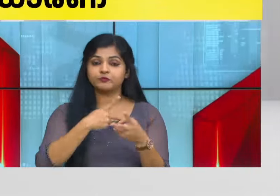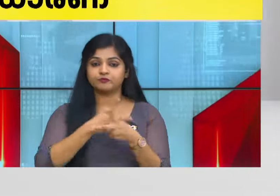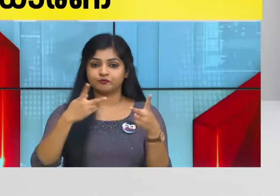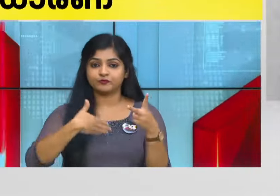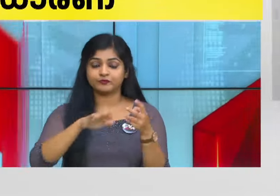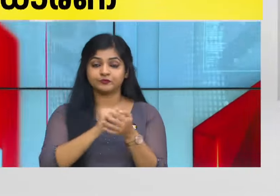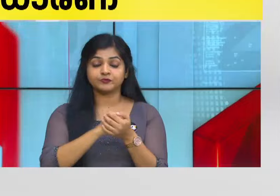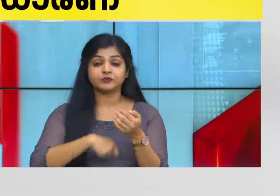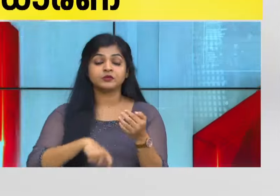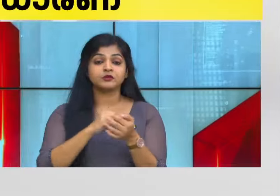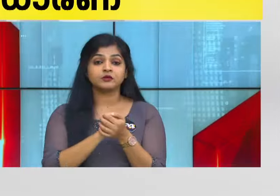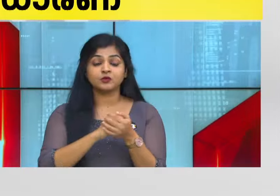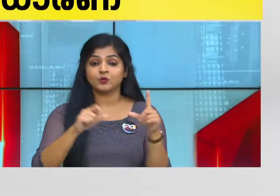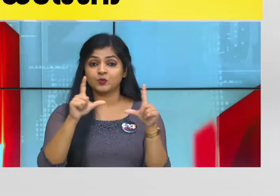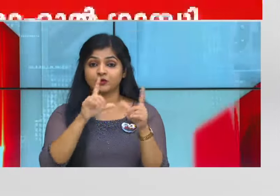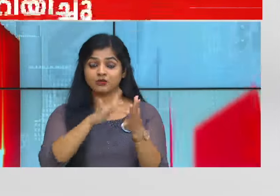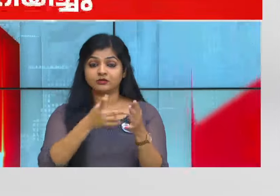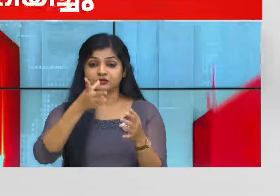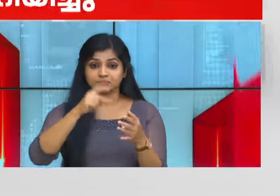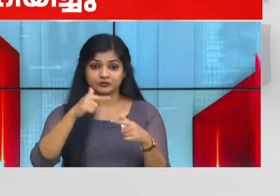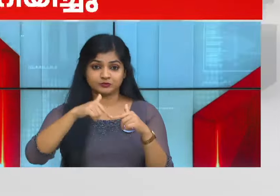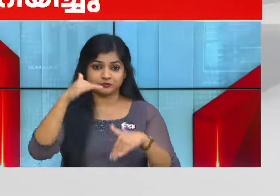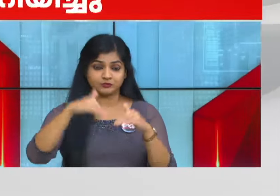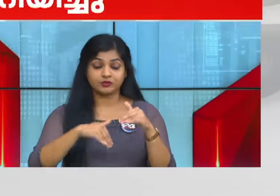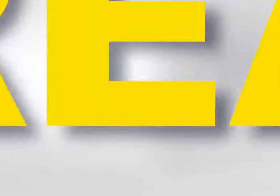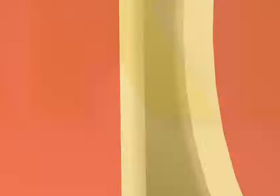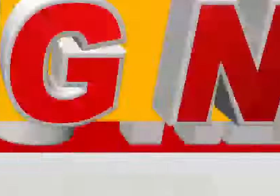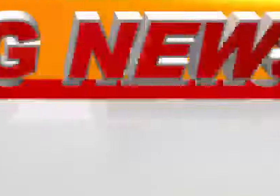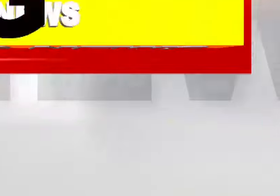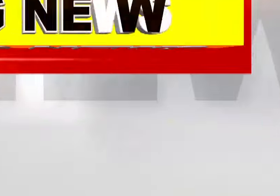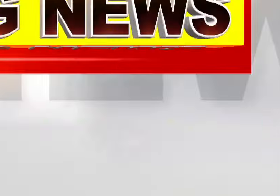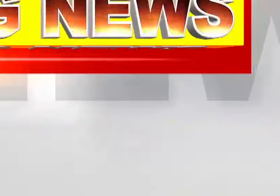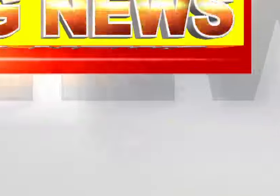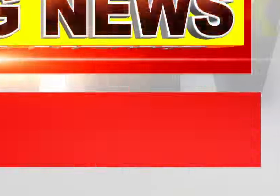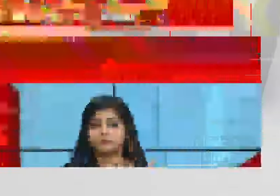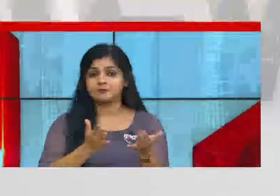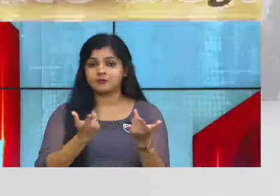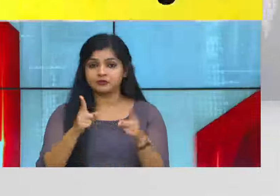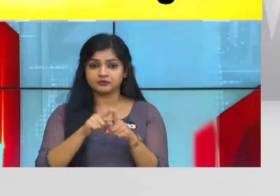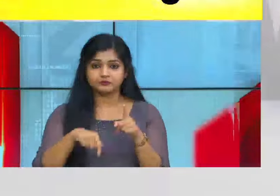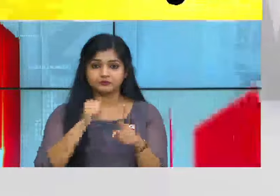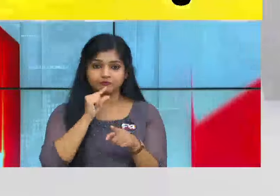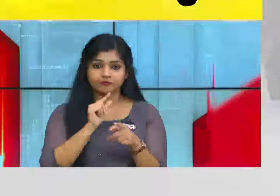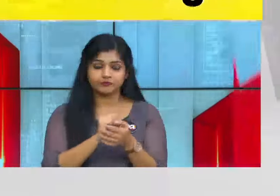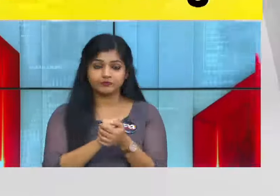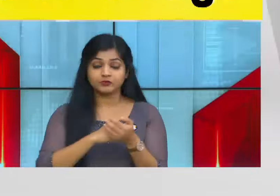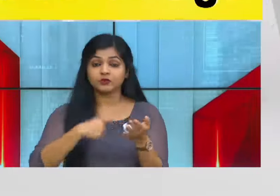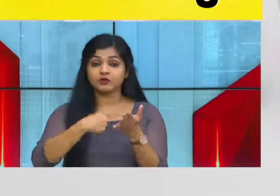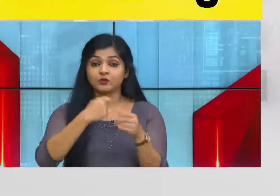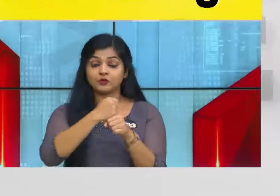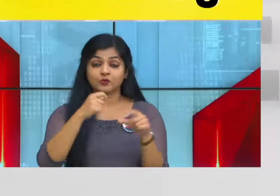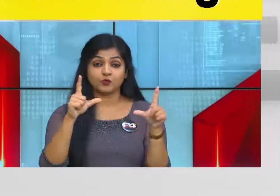ഗാന്ധി അനുയോജ്യയായ സ്ഥാനാർത്ഥിയാണെന്നും കൊടിക്കുന്നിൽ സുരേഷ് 24 പറഞ്ഞു. വയനാട്ടിൽ രാഹുൽ ഗാന്ധി വയനാട് സീറ്റ്